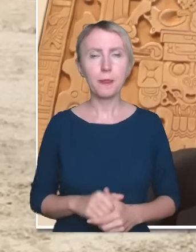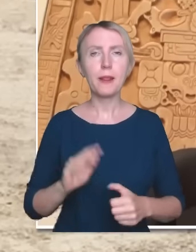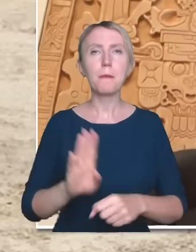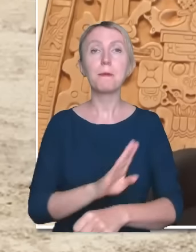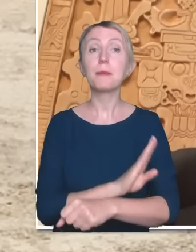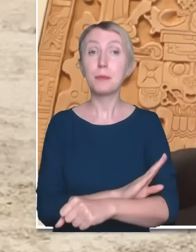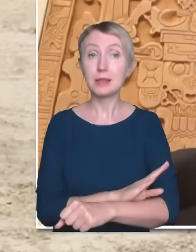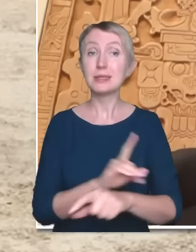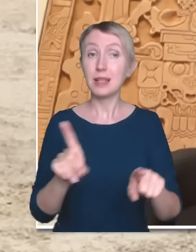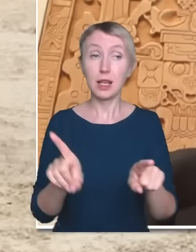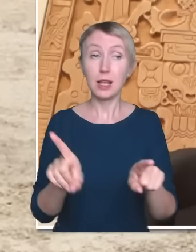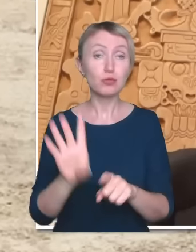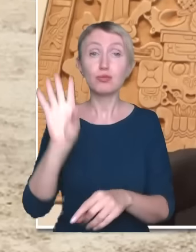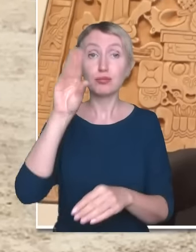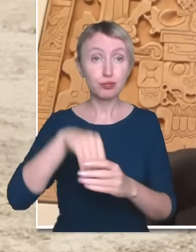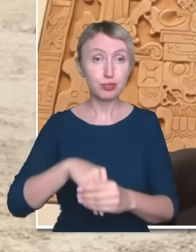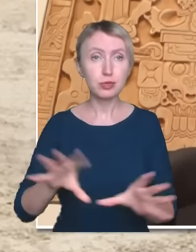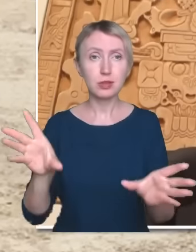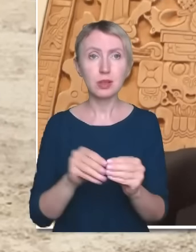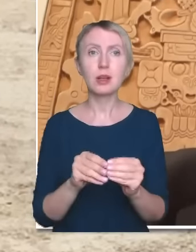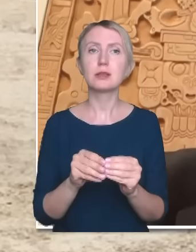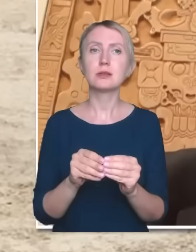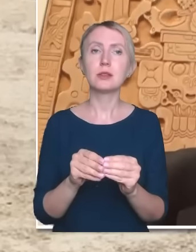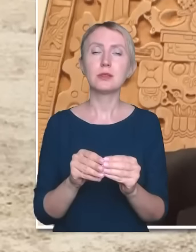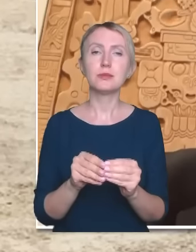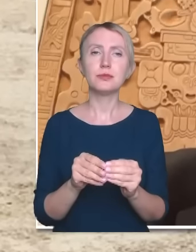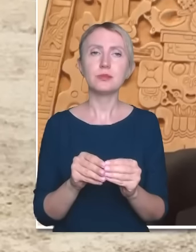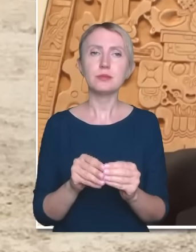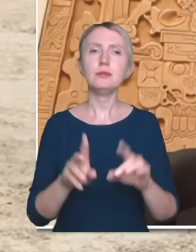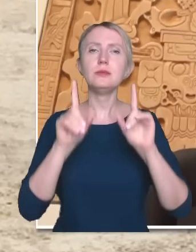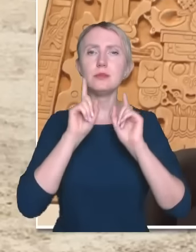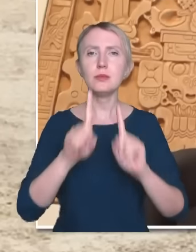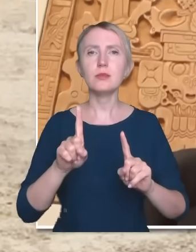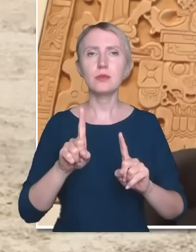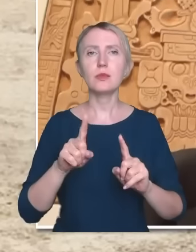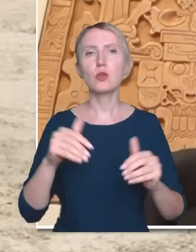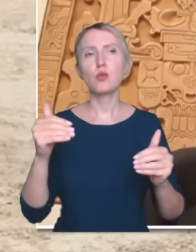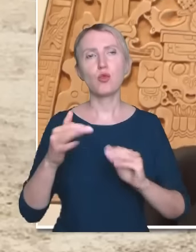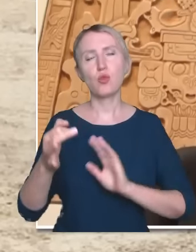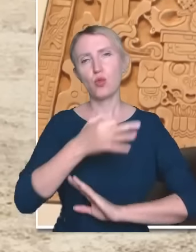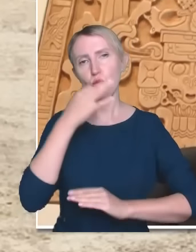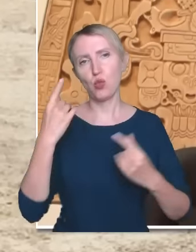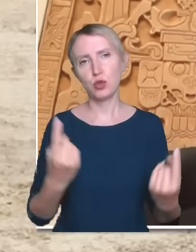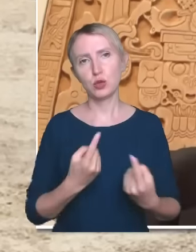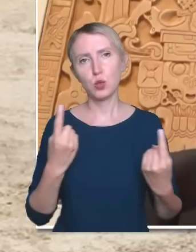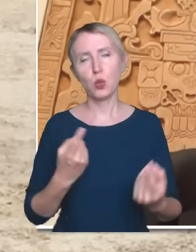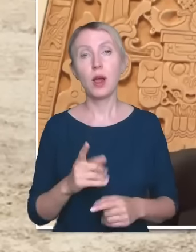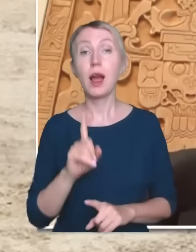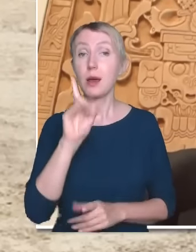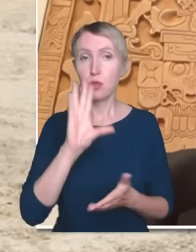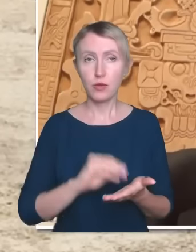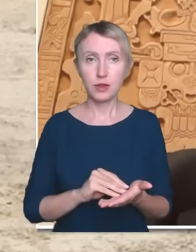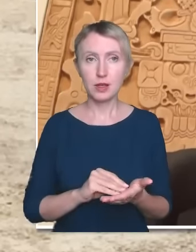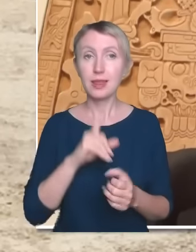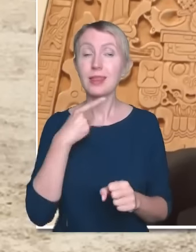biznesowego też środowiska, rzeczywiście ten obraz byłby zupełnie inny. Tylko powtarzam,